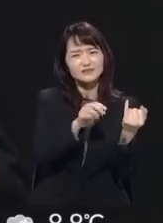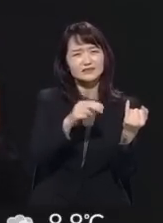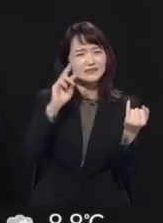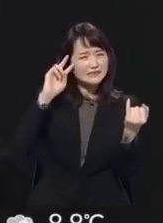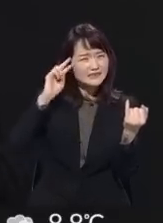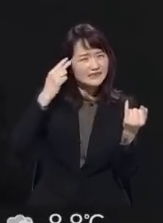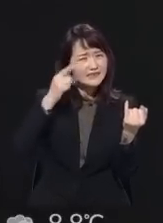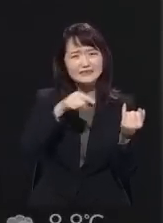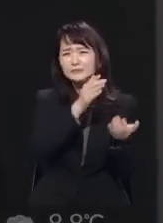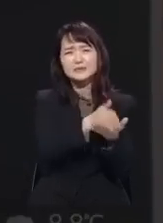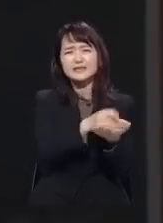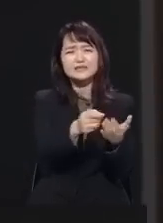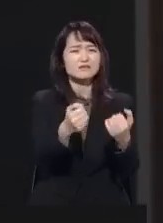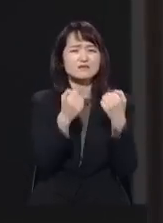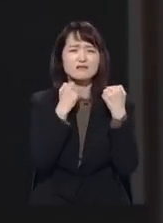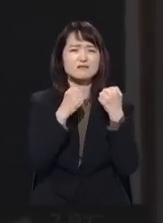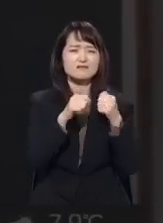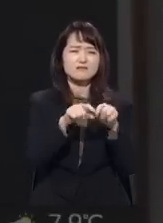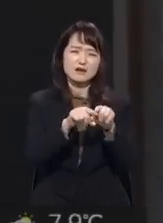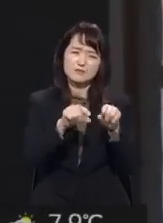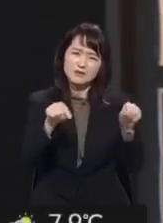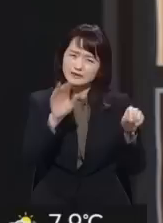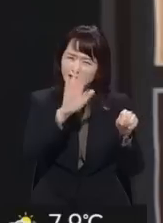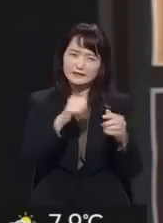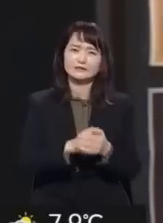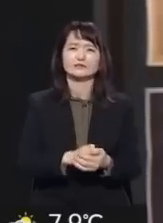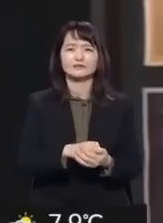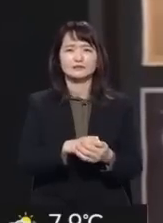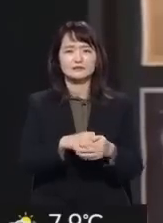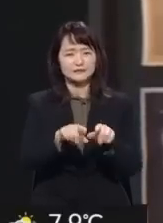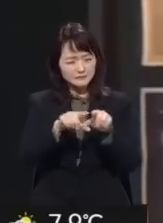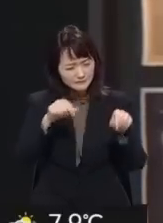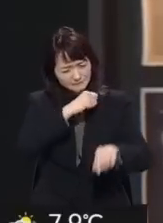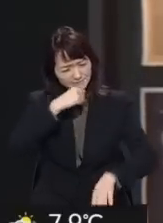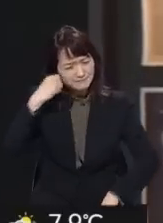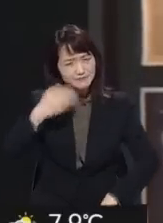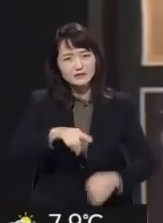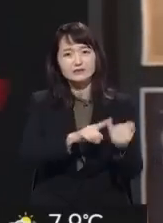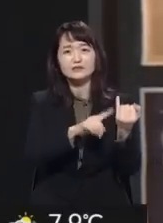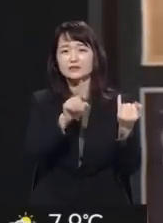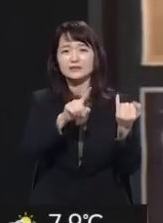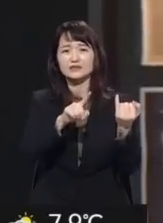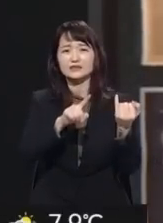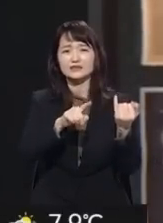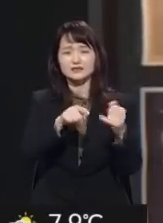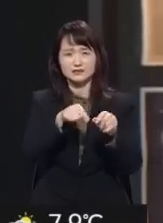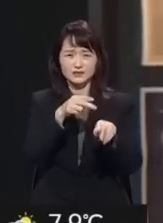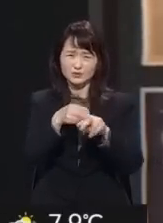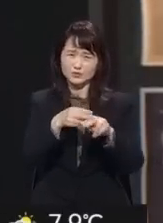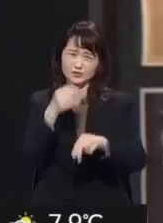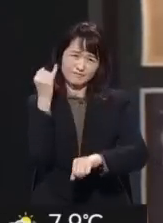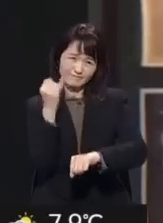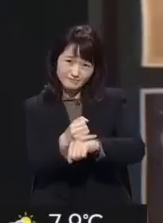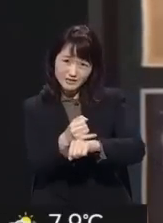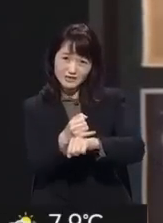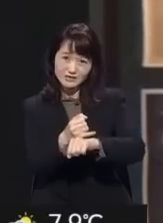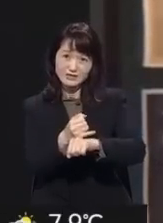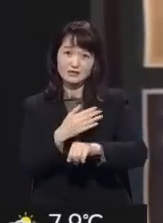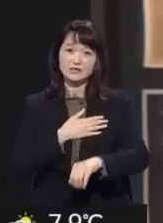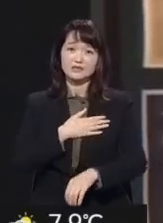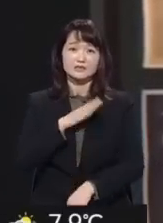이건 건강식이 아니고 그냥 음식이 맛이 없는 거야 니가 음식을 못하는 거야 나 진짜